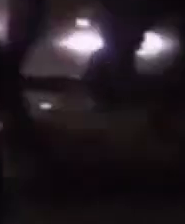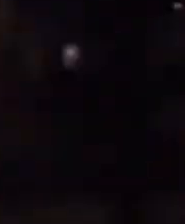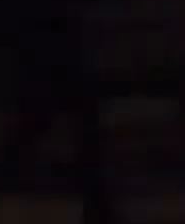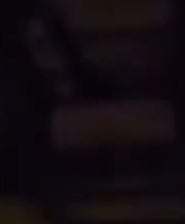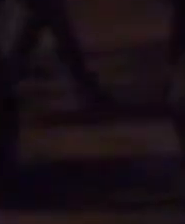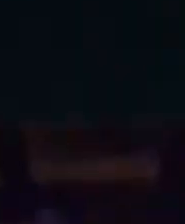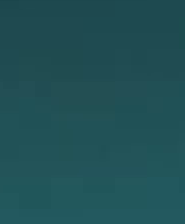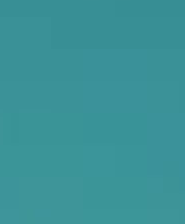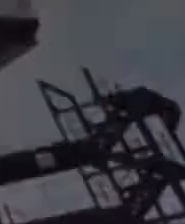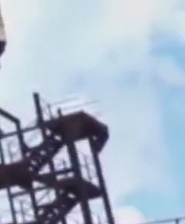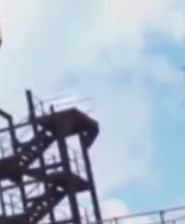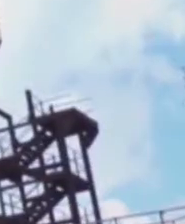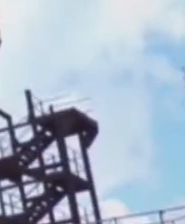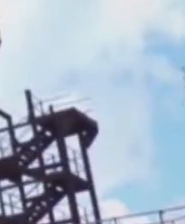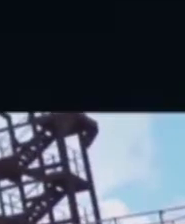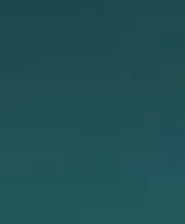Музика